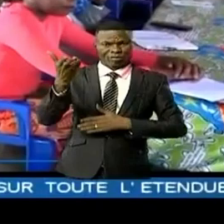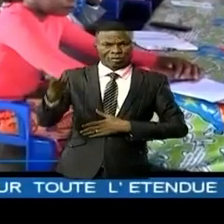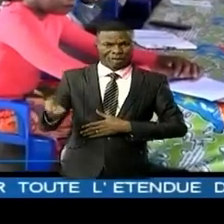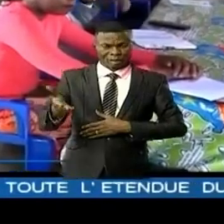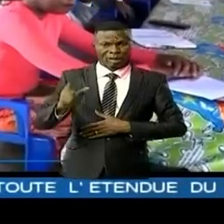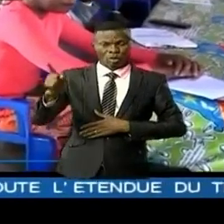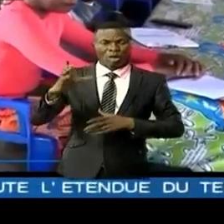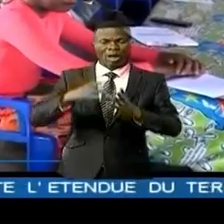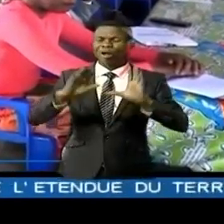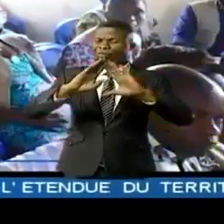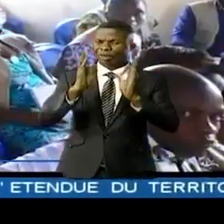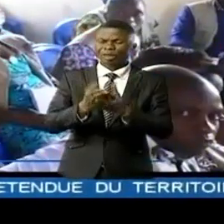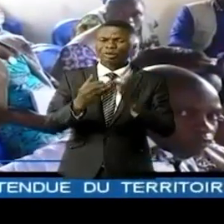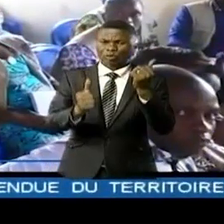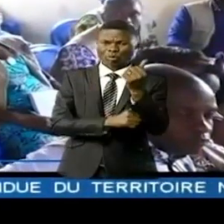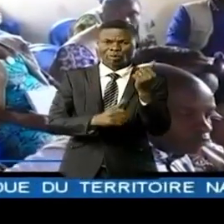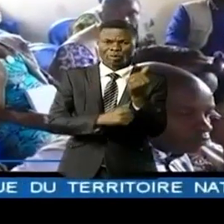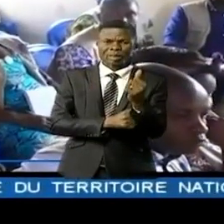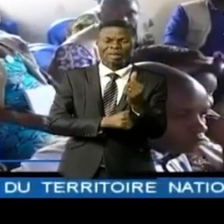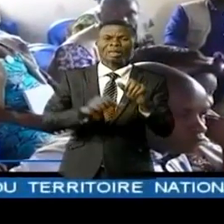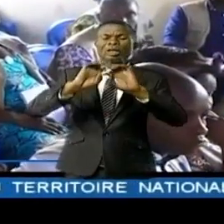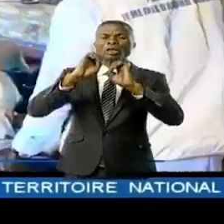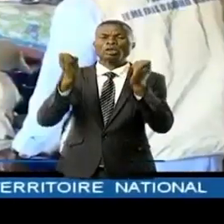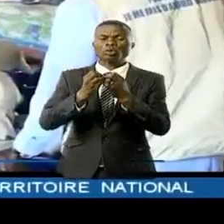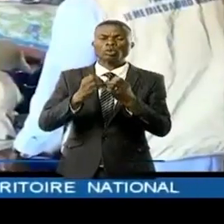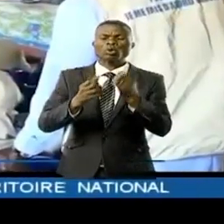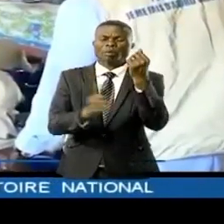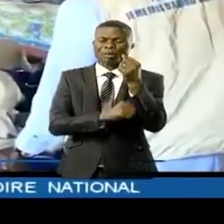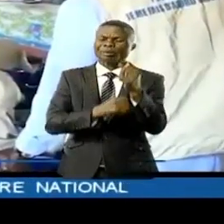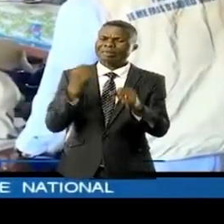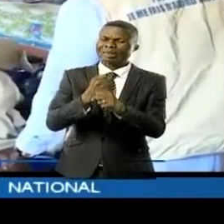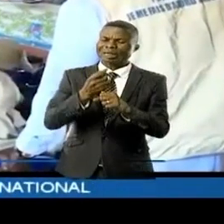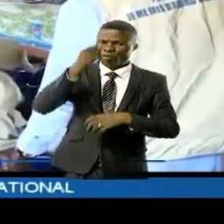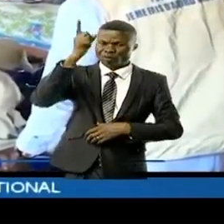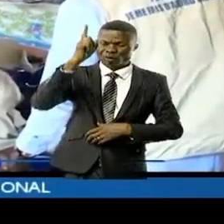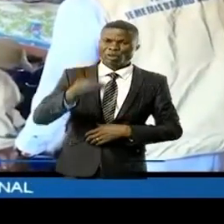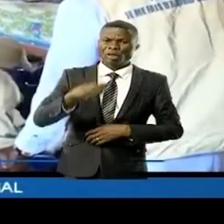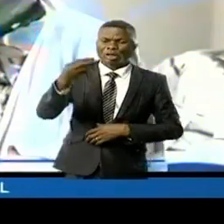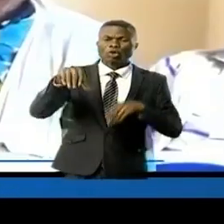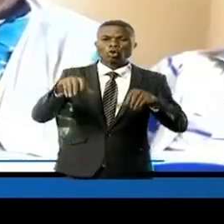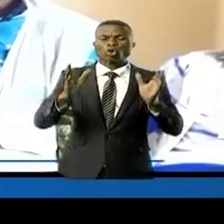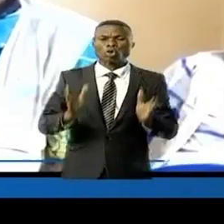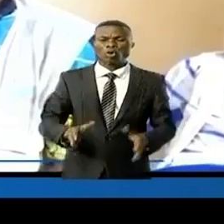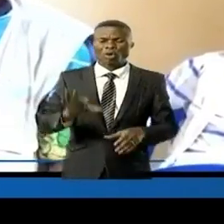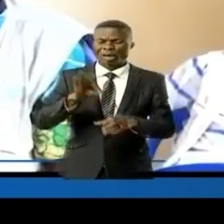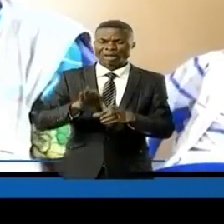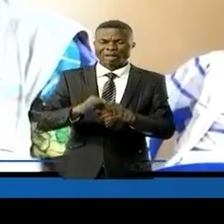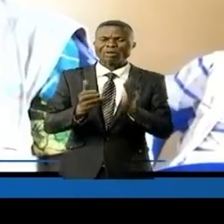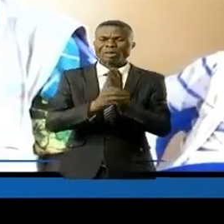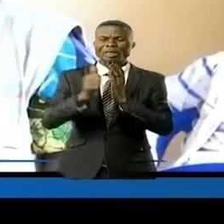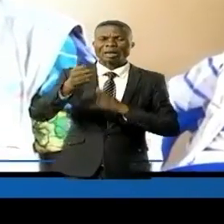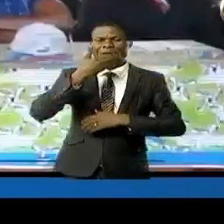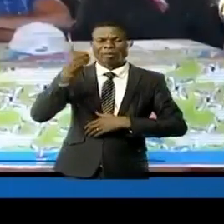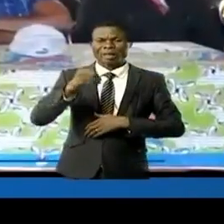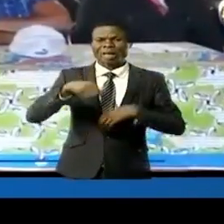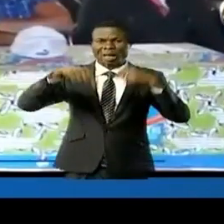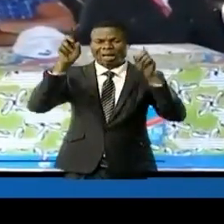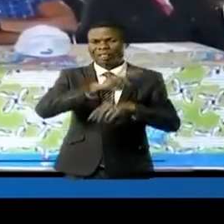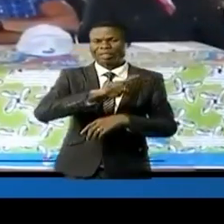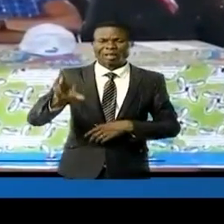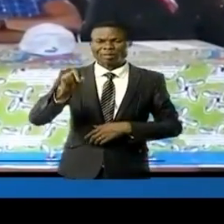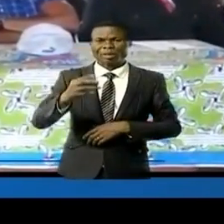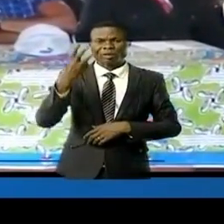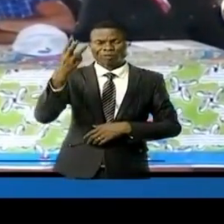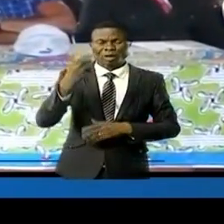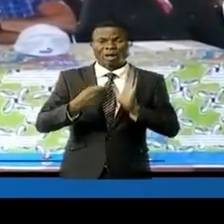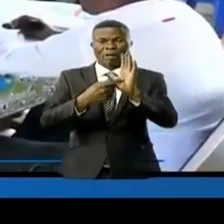et son équipe placent les ressources humaines au centre de son action pour offrir aux Congolais des élections de qualité en 2023 et reflétant la